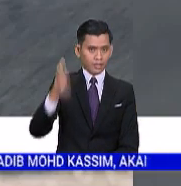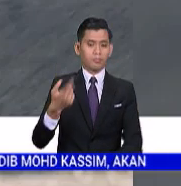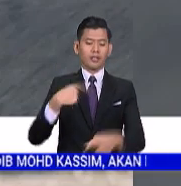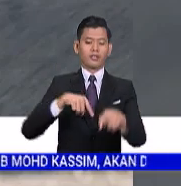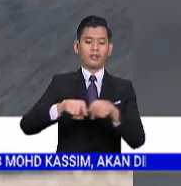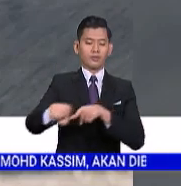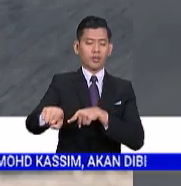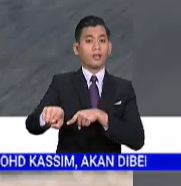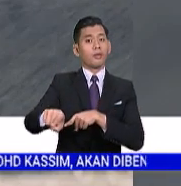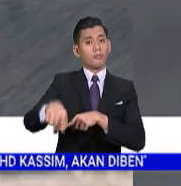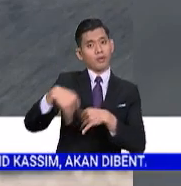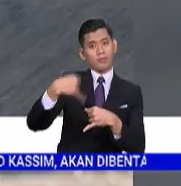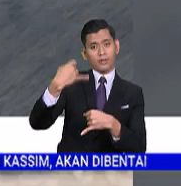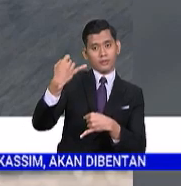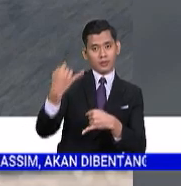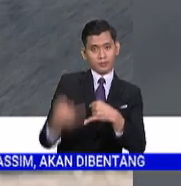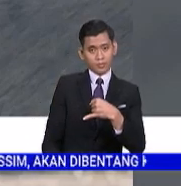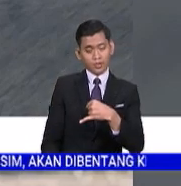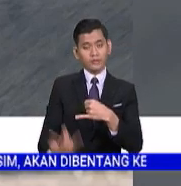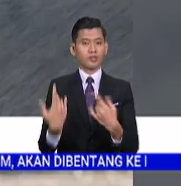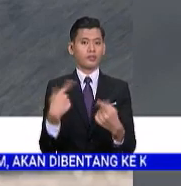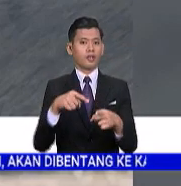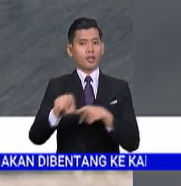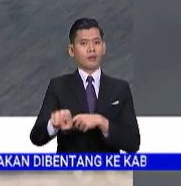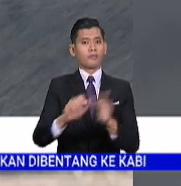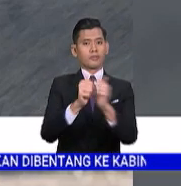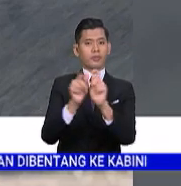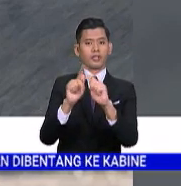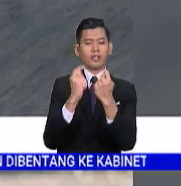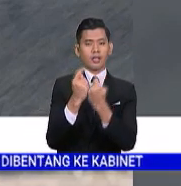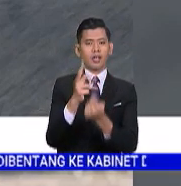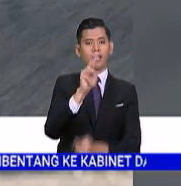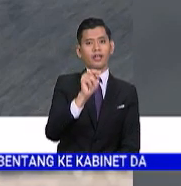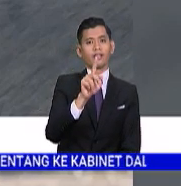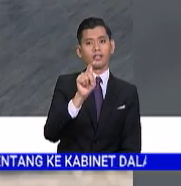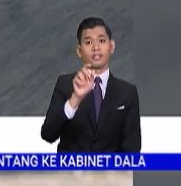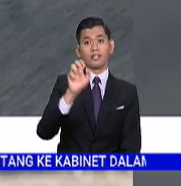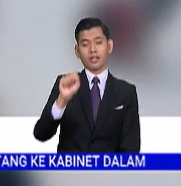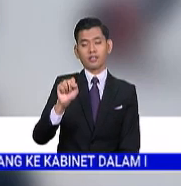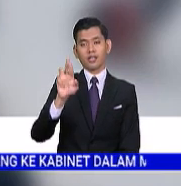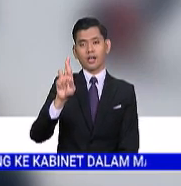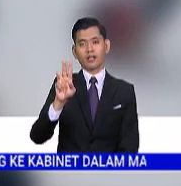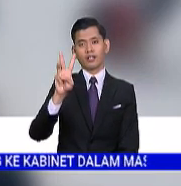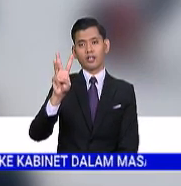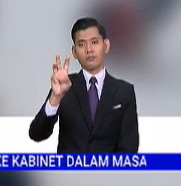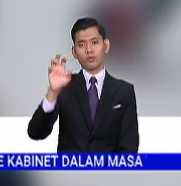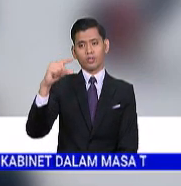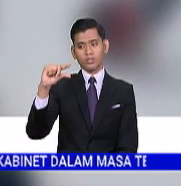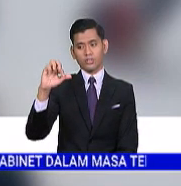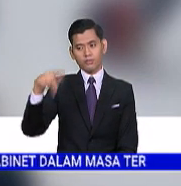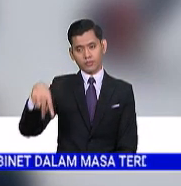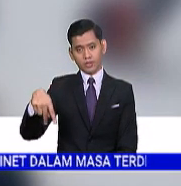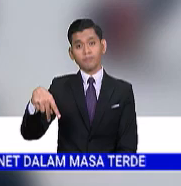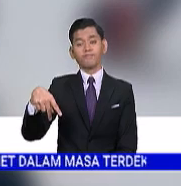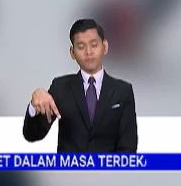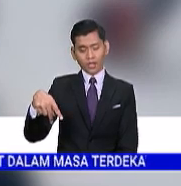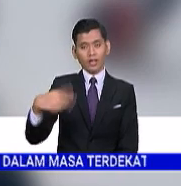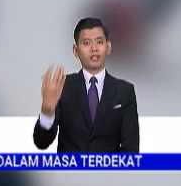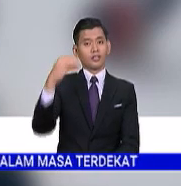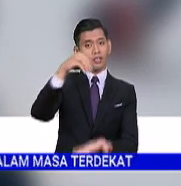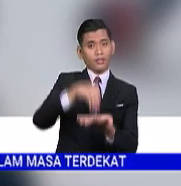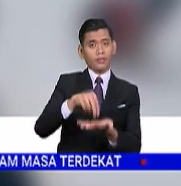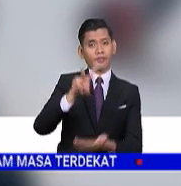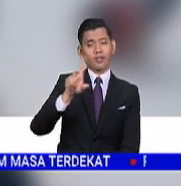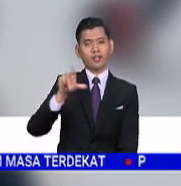baki perlumbaan Moto2 bersama pasukan NTSRW Racing GP pada saingan Grand Prix GP Valencia